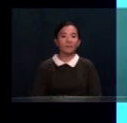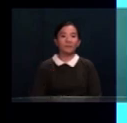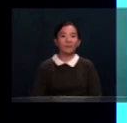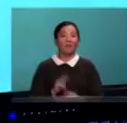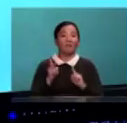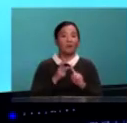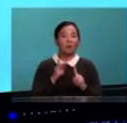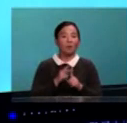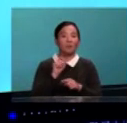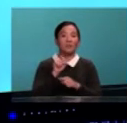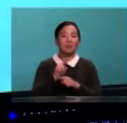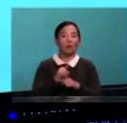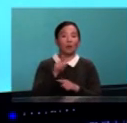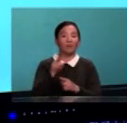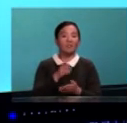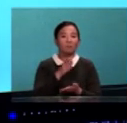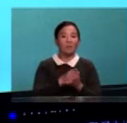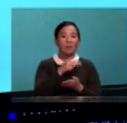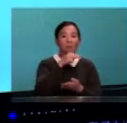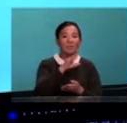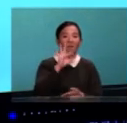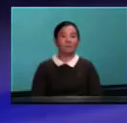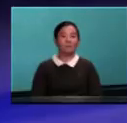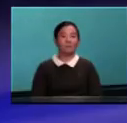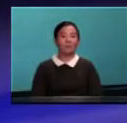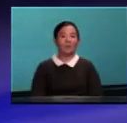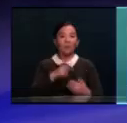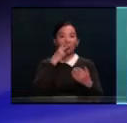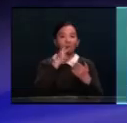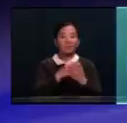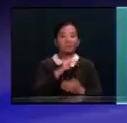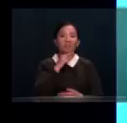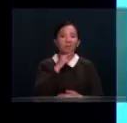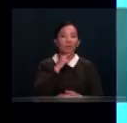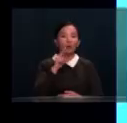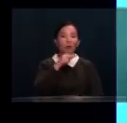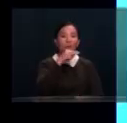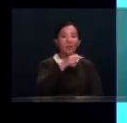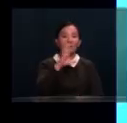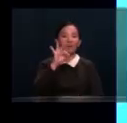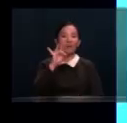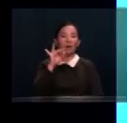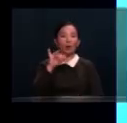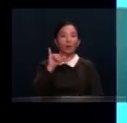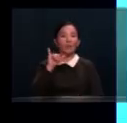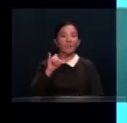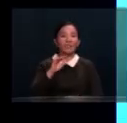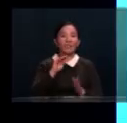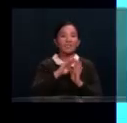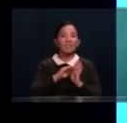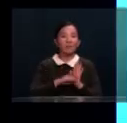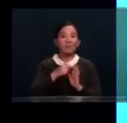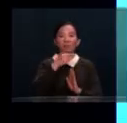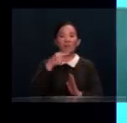Во втором задании у вас имеется перекись водорода и сульфат хрома. Обратите внимание, что перекись водорода имеет степень окисления